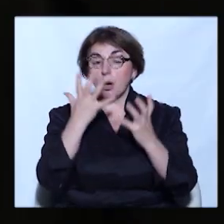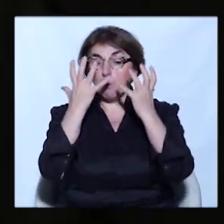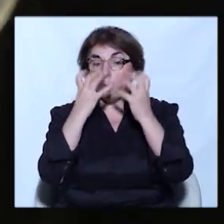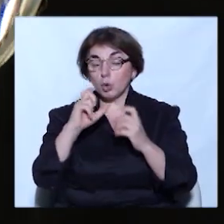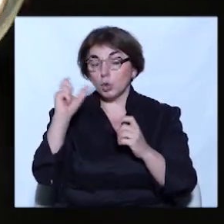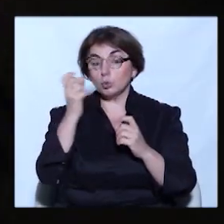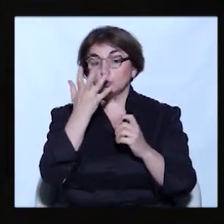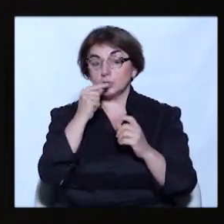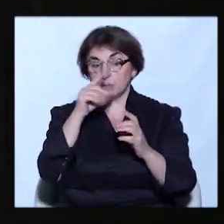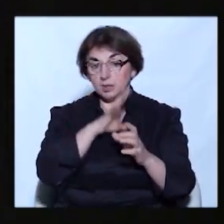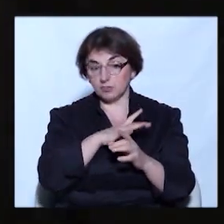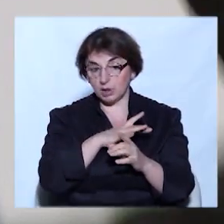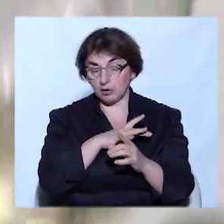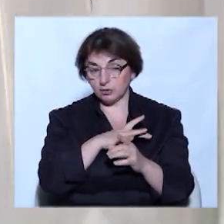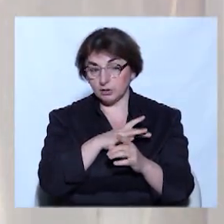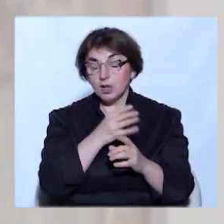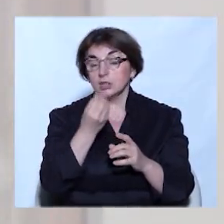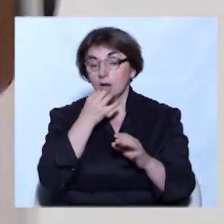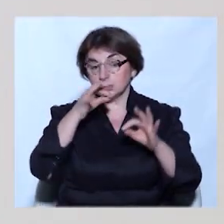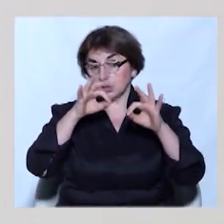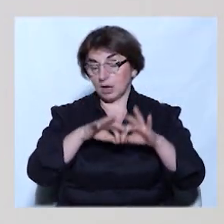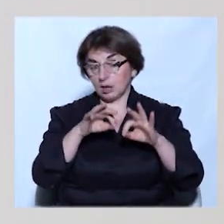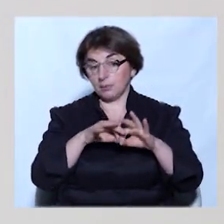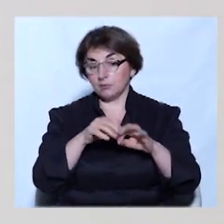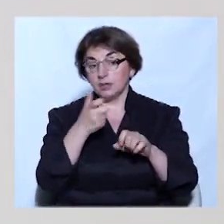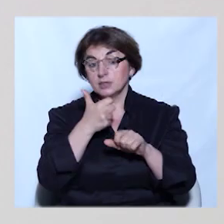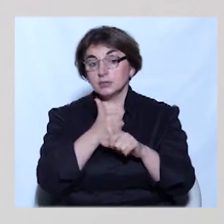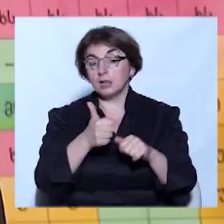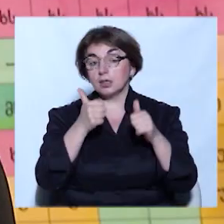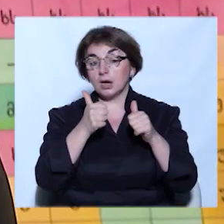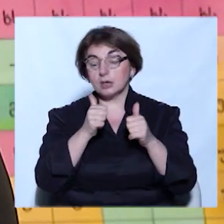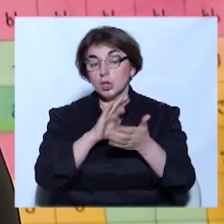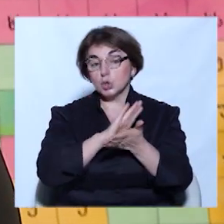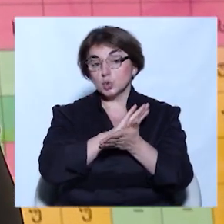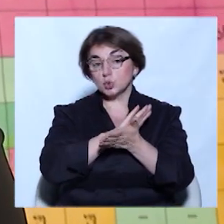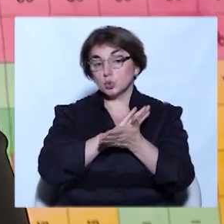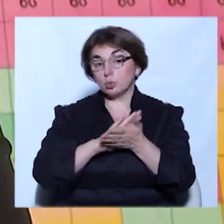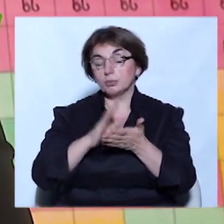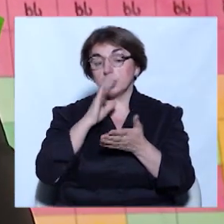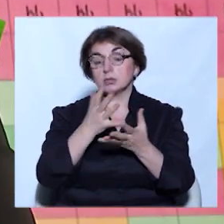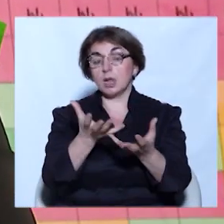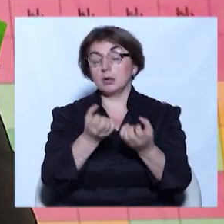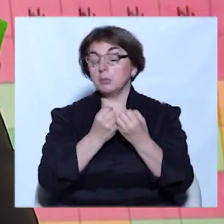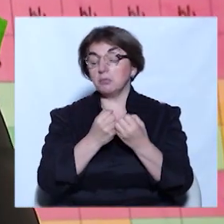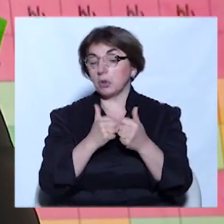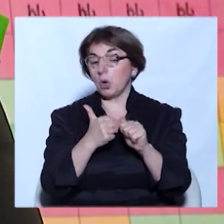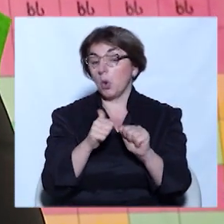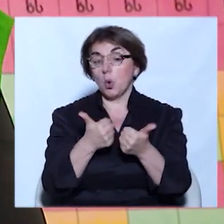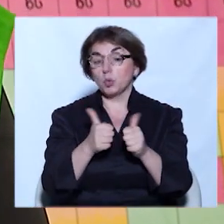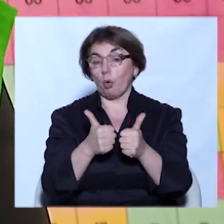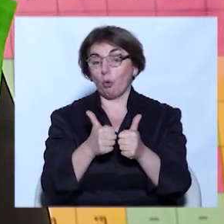სითხე, შეფერადებული საკვების აღებავი და ძალიან კამკამა წყალი მივიღე. აი წვეთავს, თქვენ თვითონ ხედავთ ამ